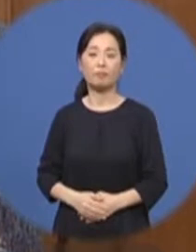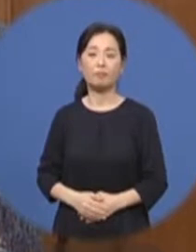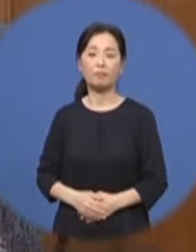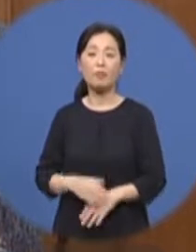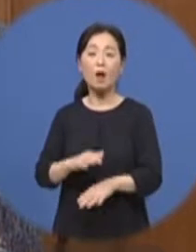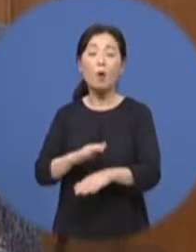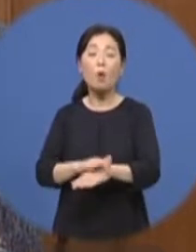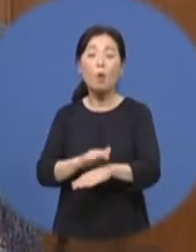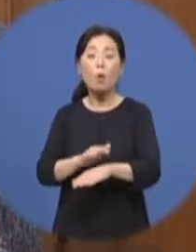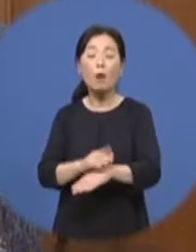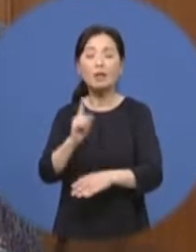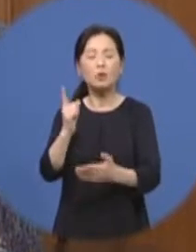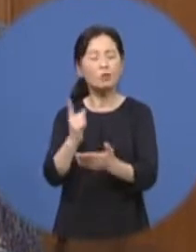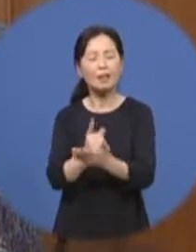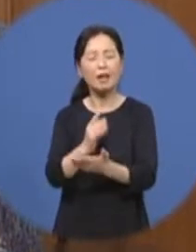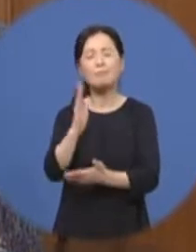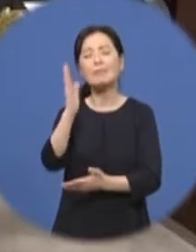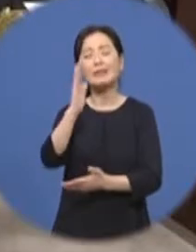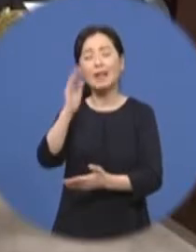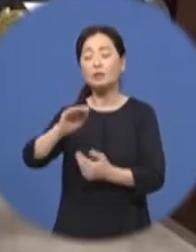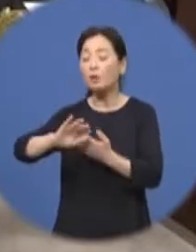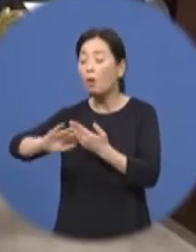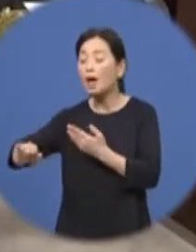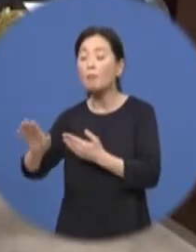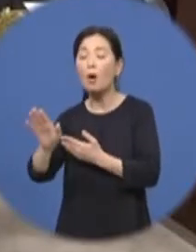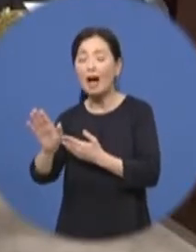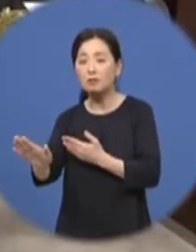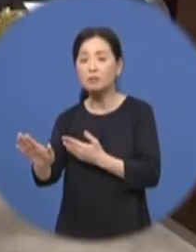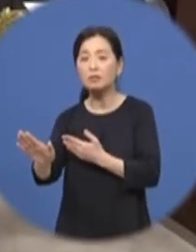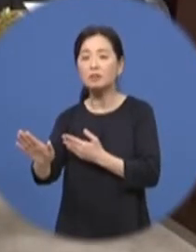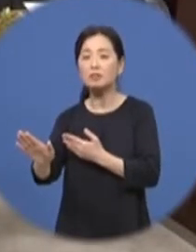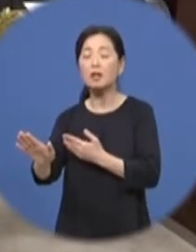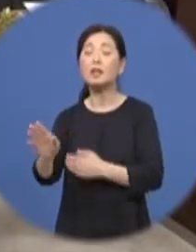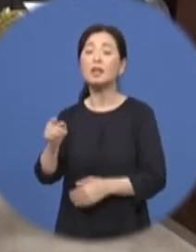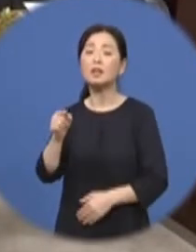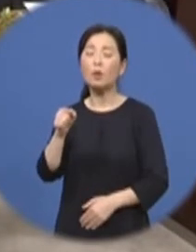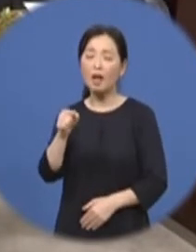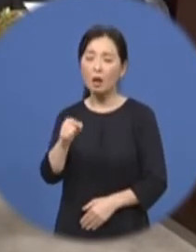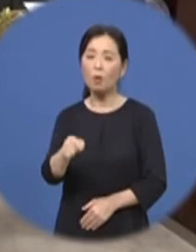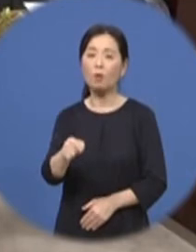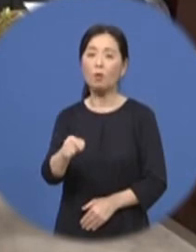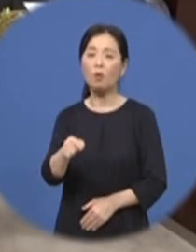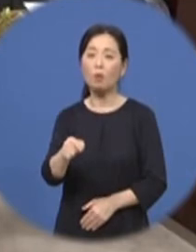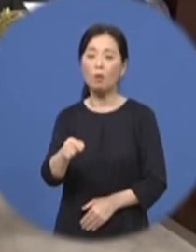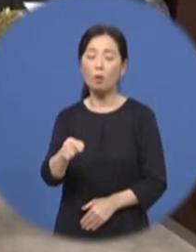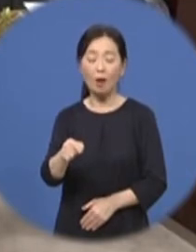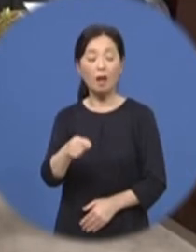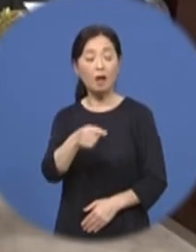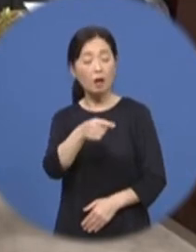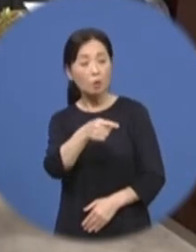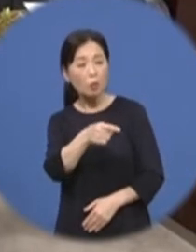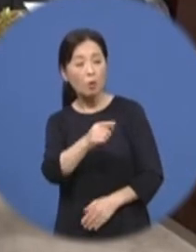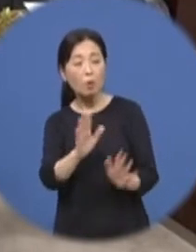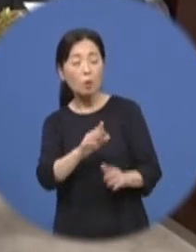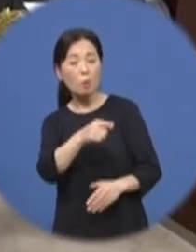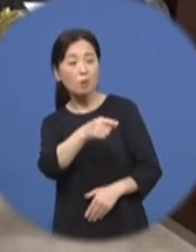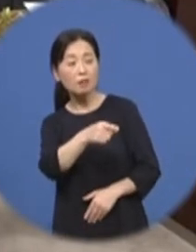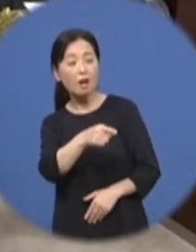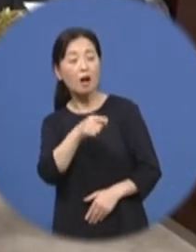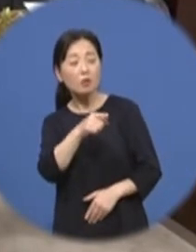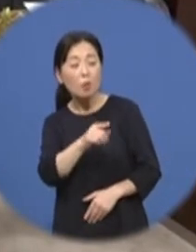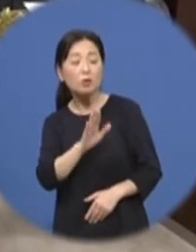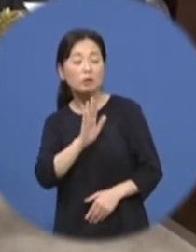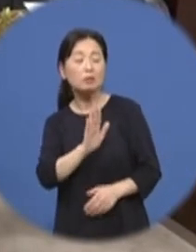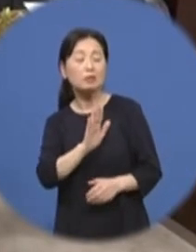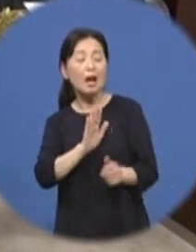よ、360個あるんやでと、それを今この子にはこの角度のことを言ってあげたら